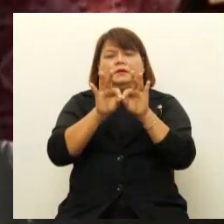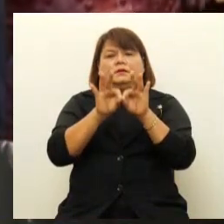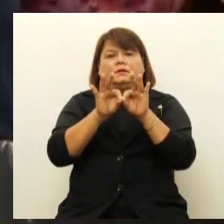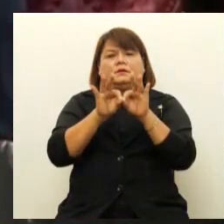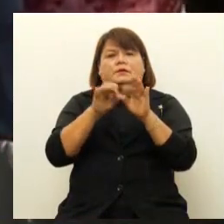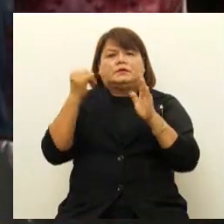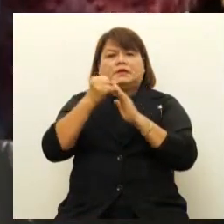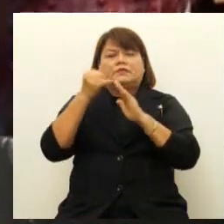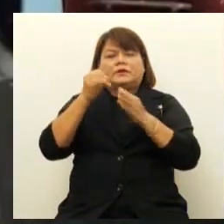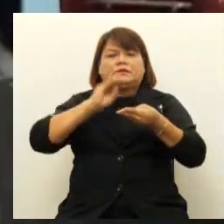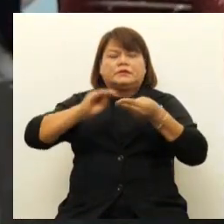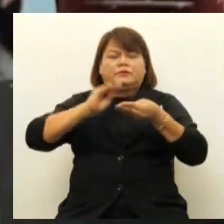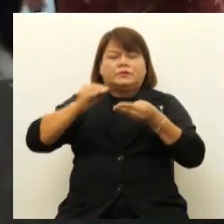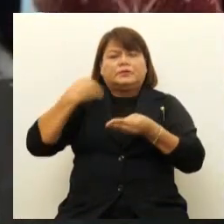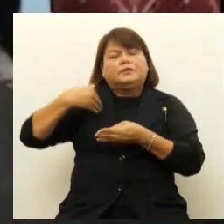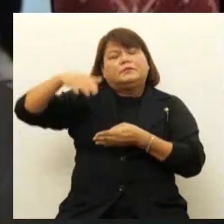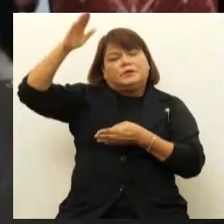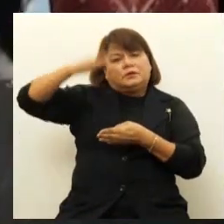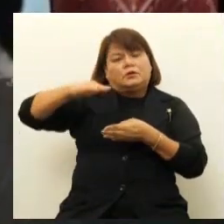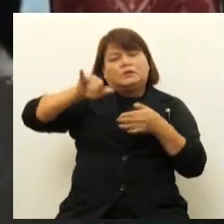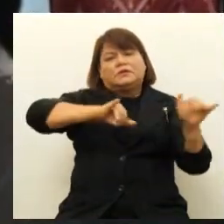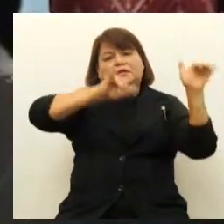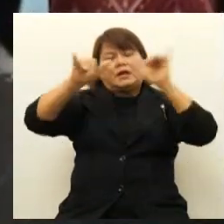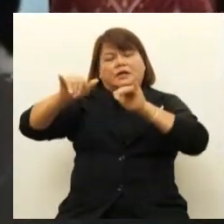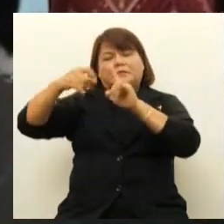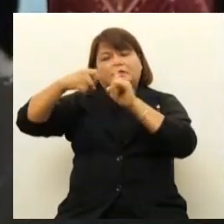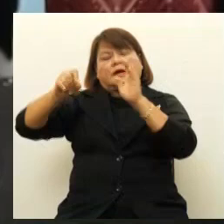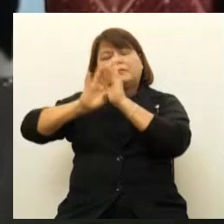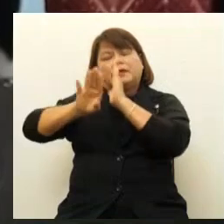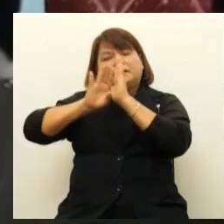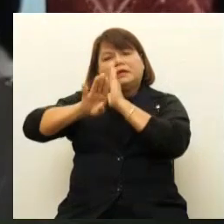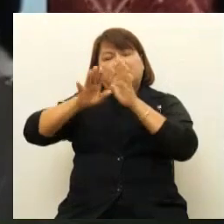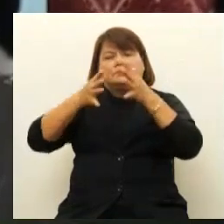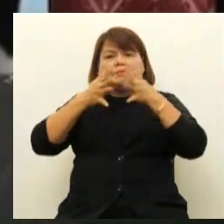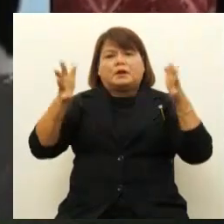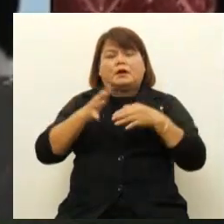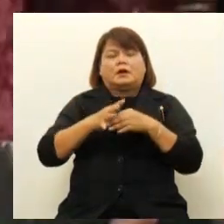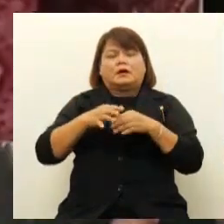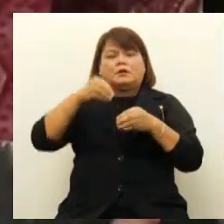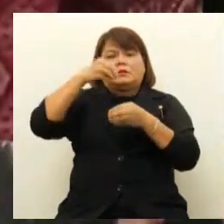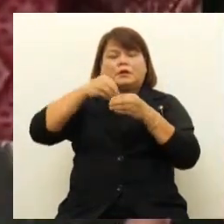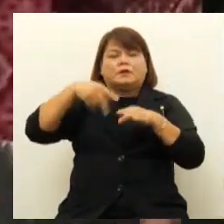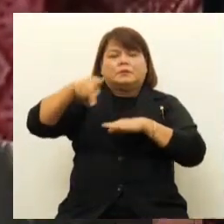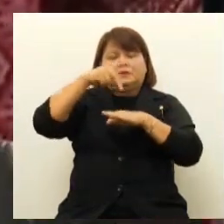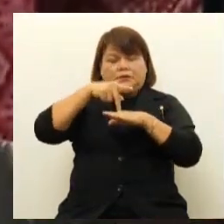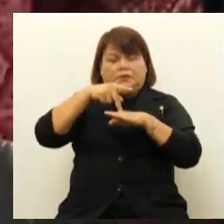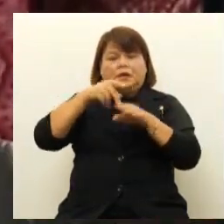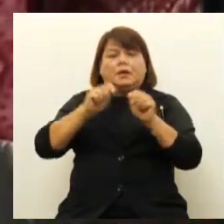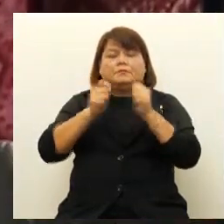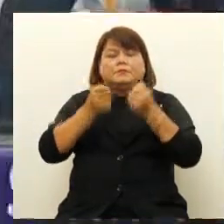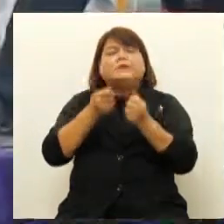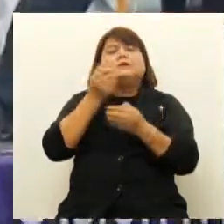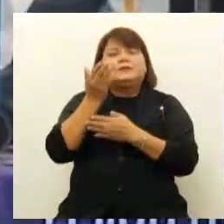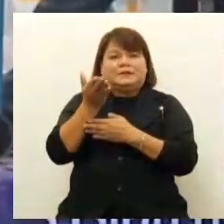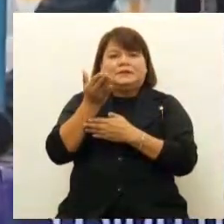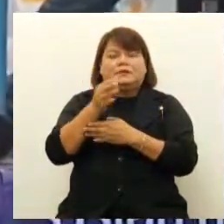ชายเชียงสาวเรามีพี่น้องที่อพยพมาจากทางภาคตะวันออกเฉียงเหนือจำนวนมากโดยเฉพาะในพื้นที่อำเภอท่าตะเกียบจึงได้นำ